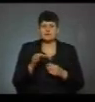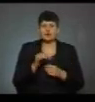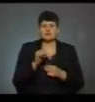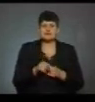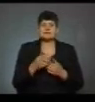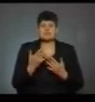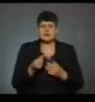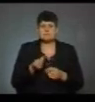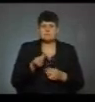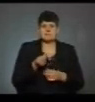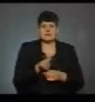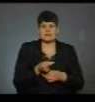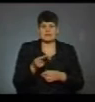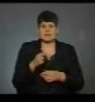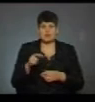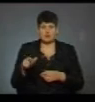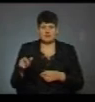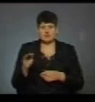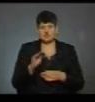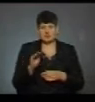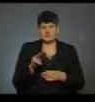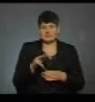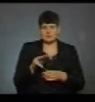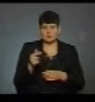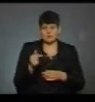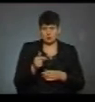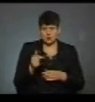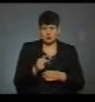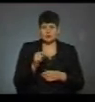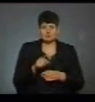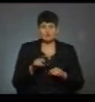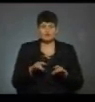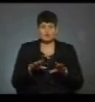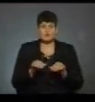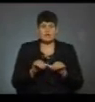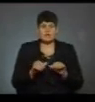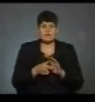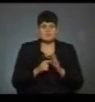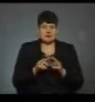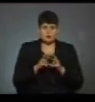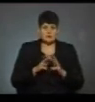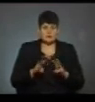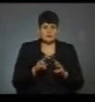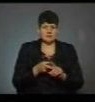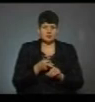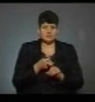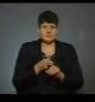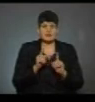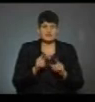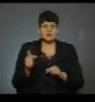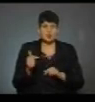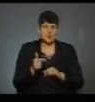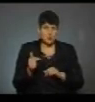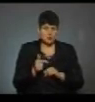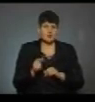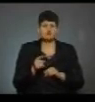платили тернополяни за жовтень, листопад та грудень, тому що постанова Кабінету міністрів, вона стосувалася лише грудня. Чому